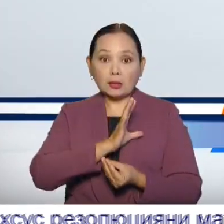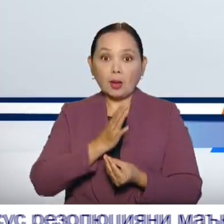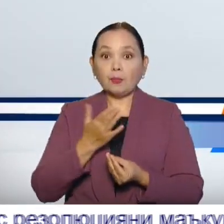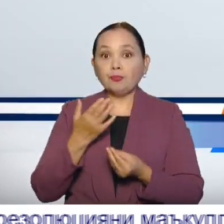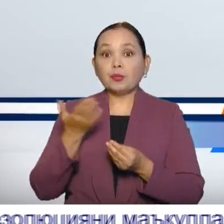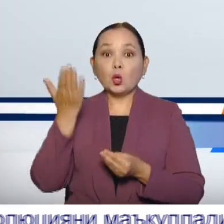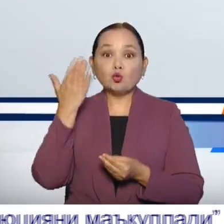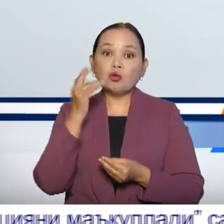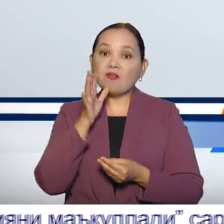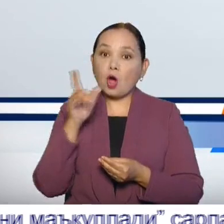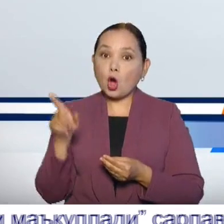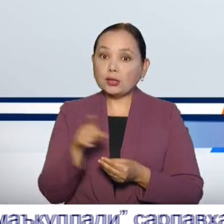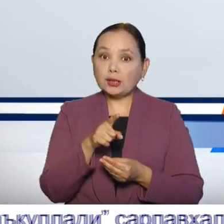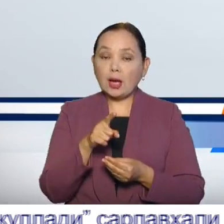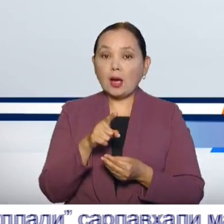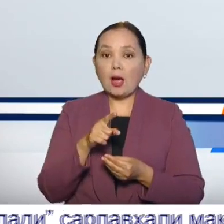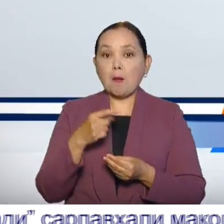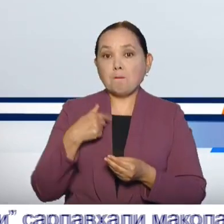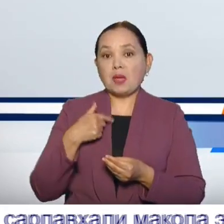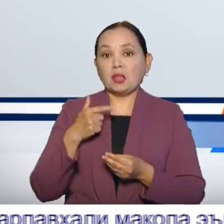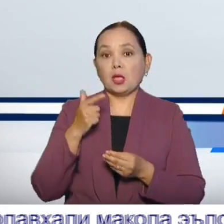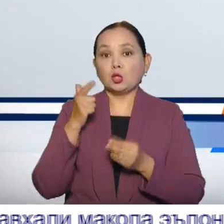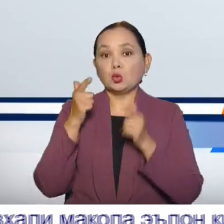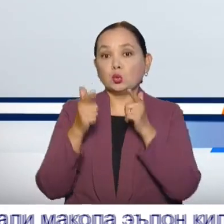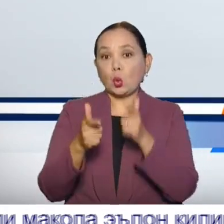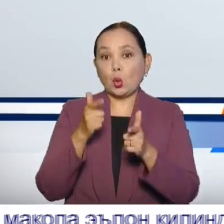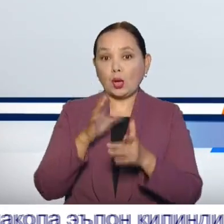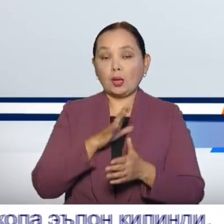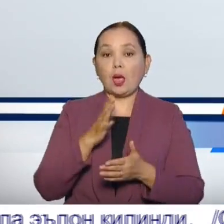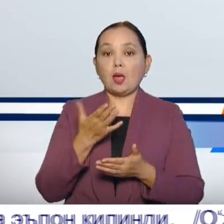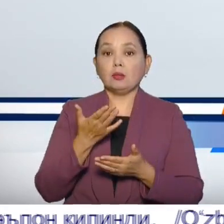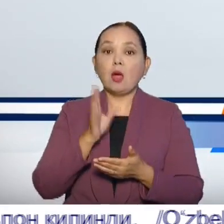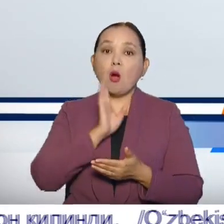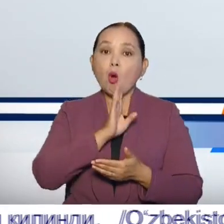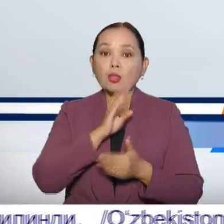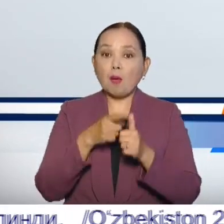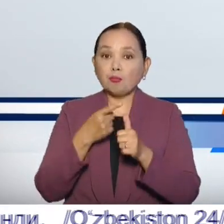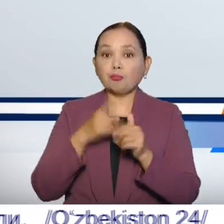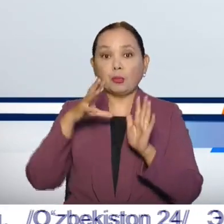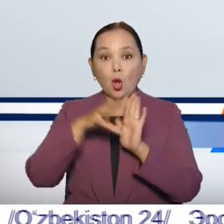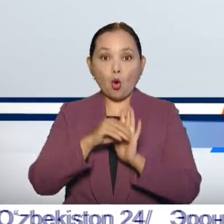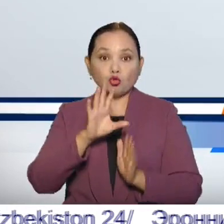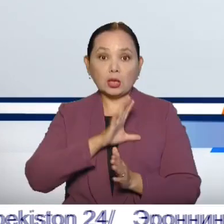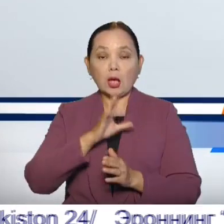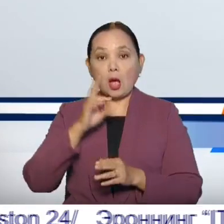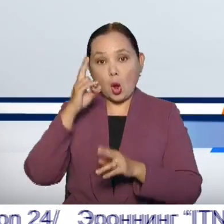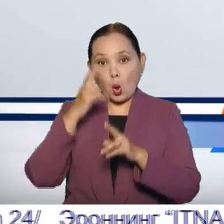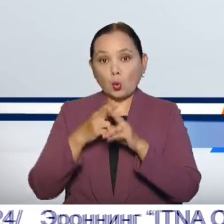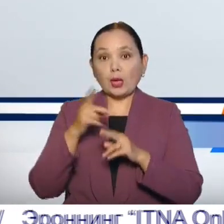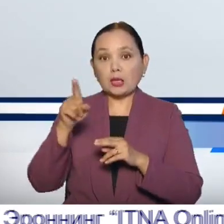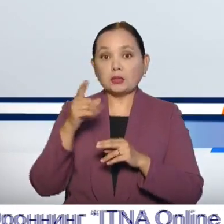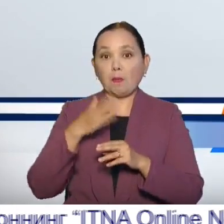O'sha vaqtda so'kkan. Onangla so'kkan, qo'shilib ukasi meni